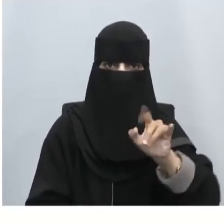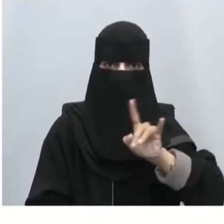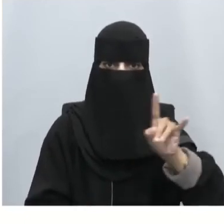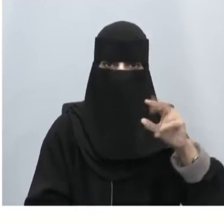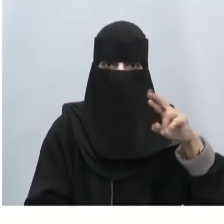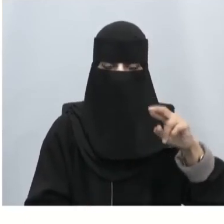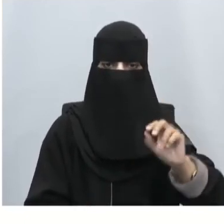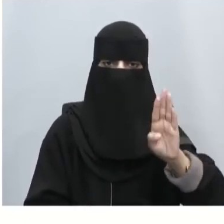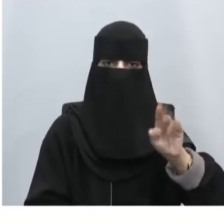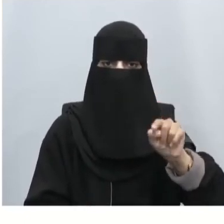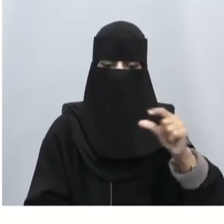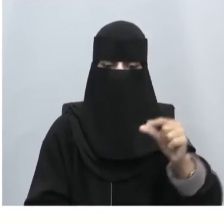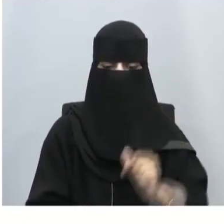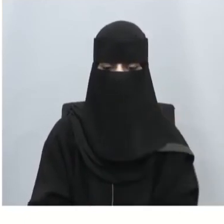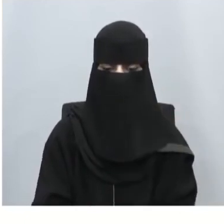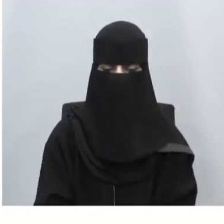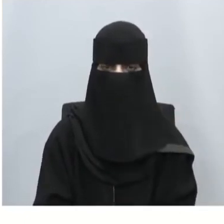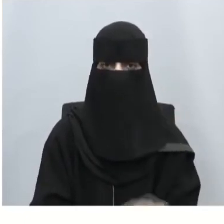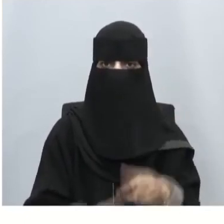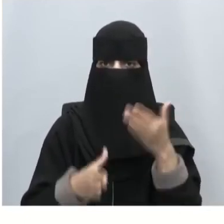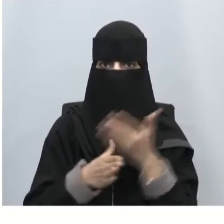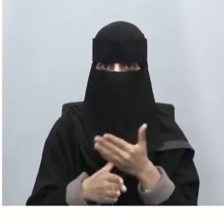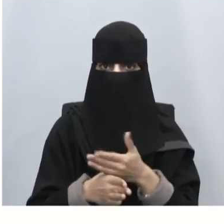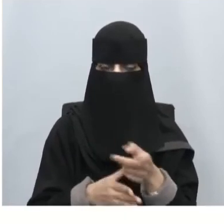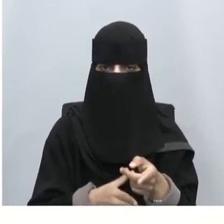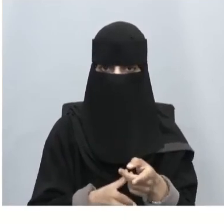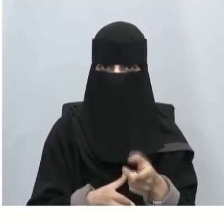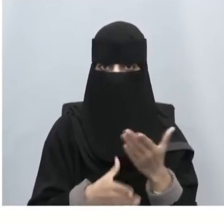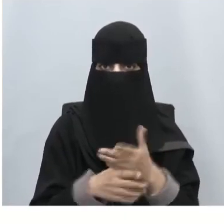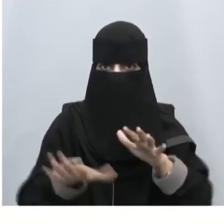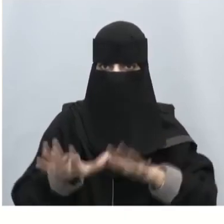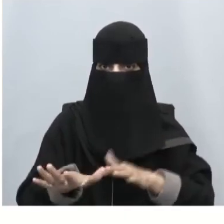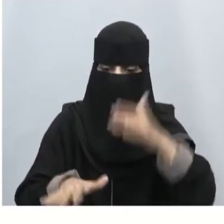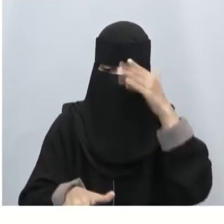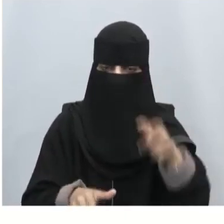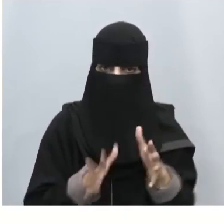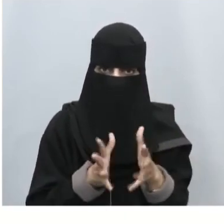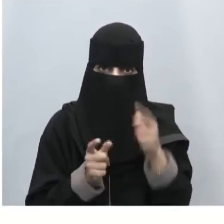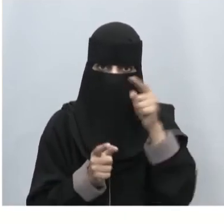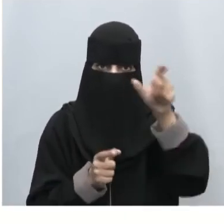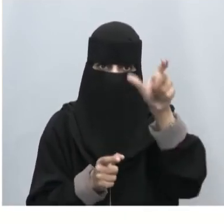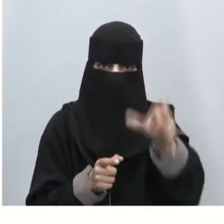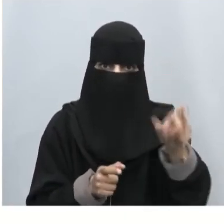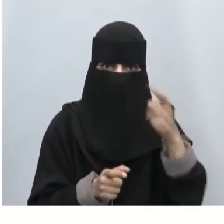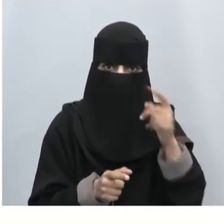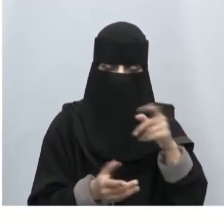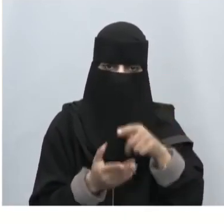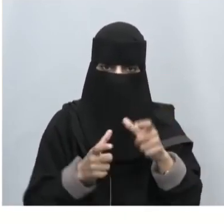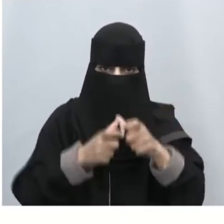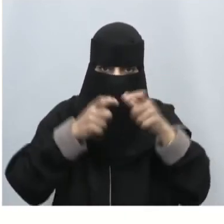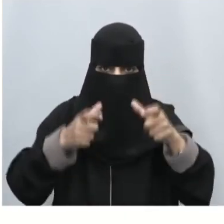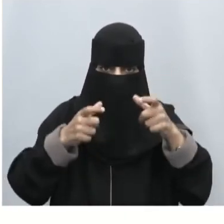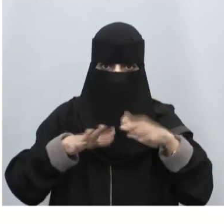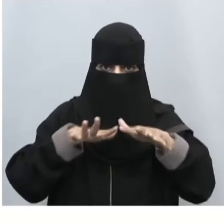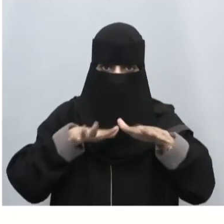ايضا من الاسباب للحملات الصليبيه طلاب وطالباتي هو خوف الاوروبيين من ان يمتد الدين